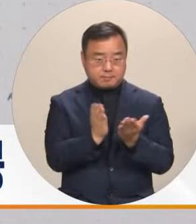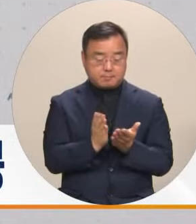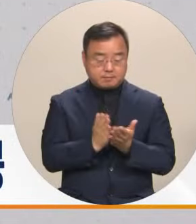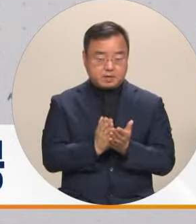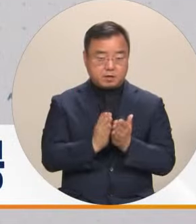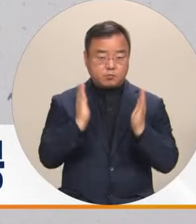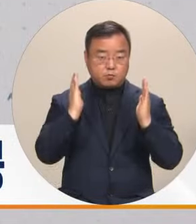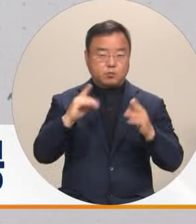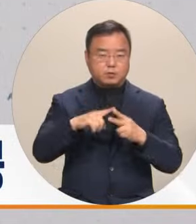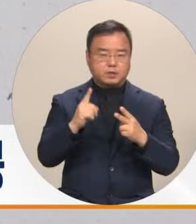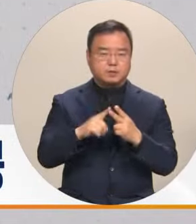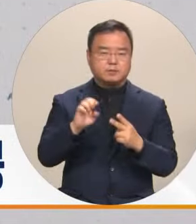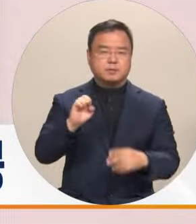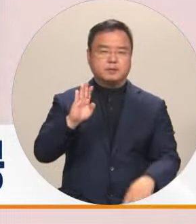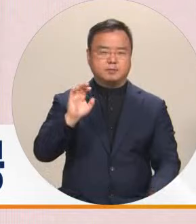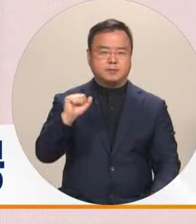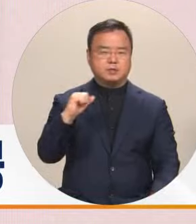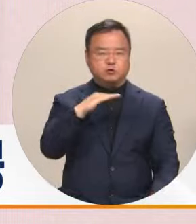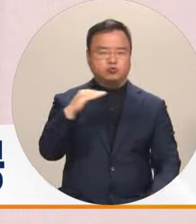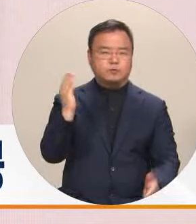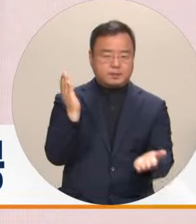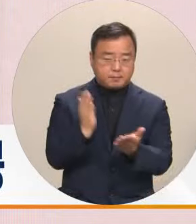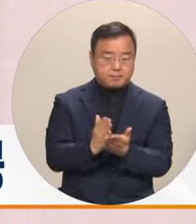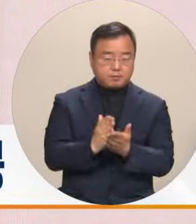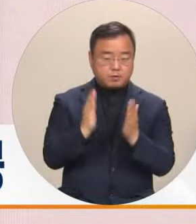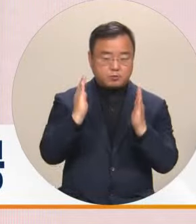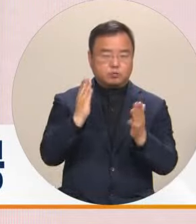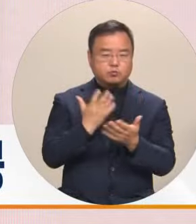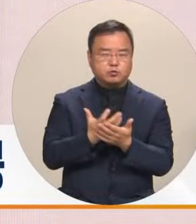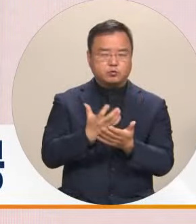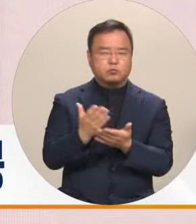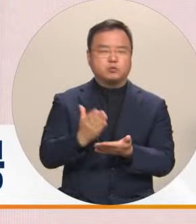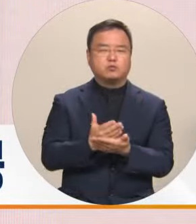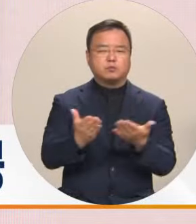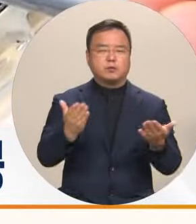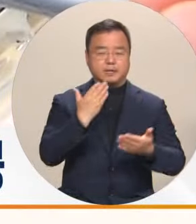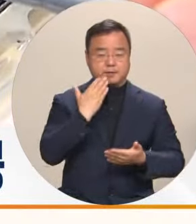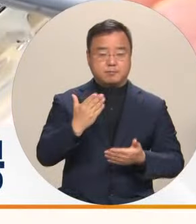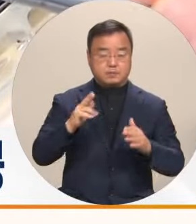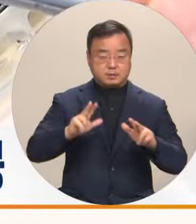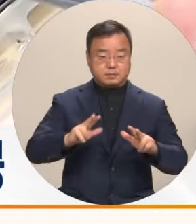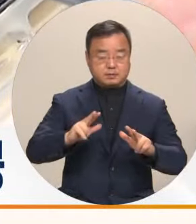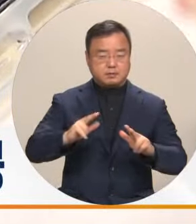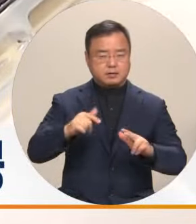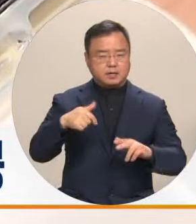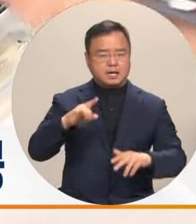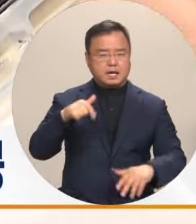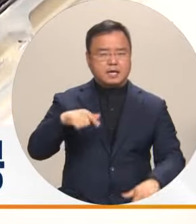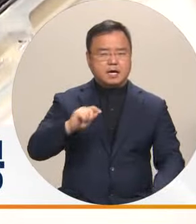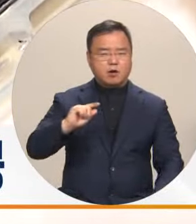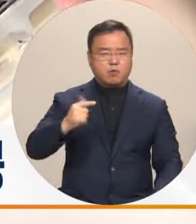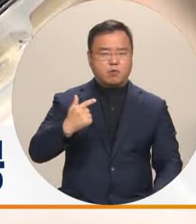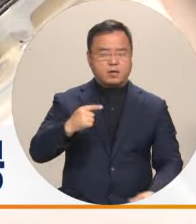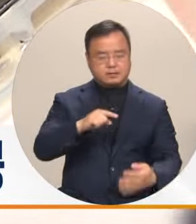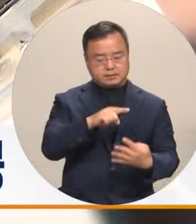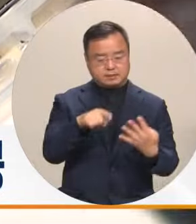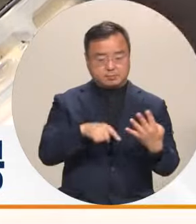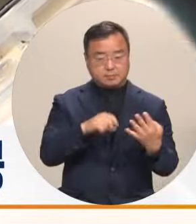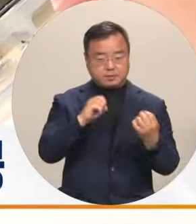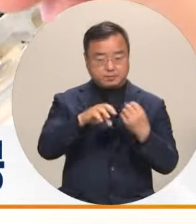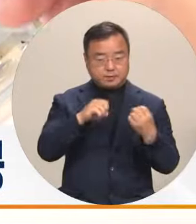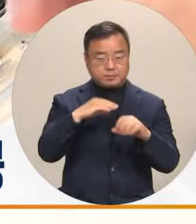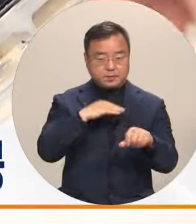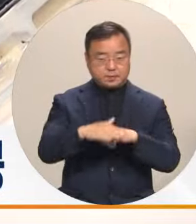EBS 등 수준별 수업 자료가 제공됩니다 아직까진 객관식 문제 위주의 진단과 보충 수업 도구가